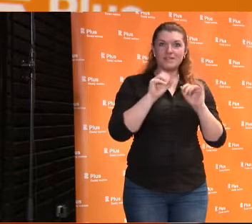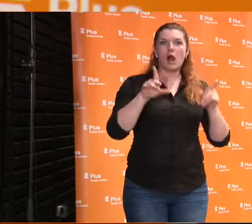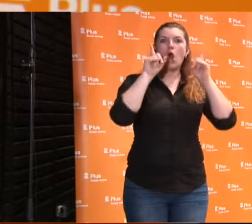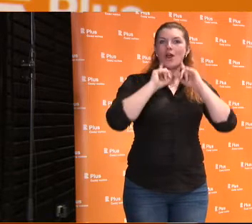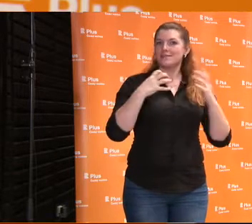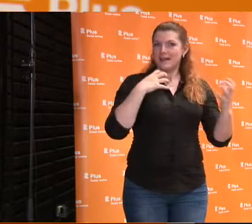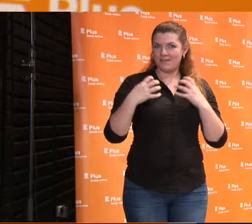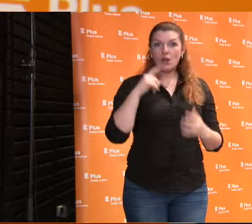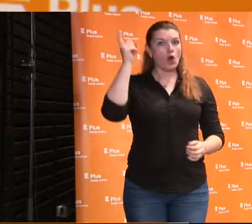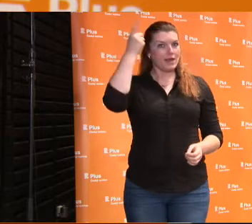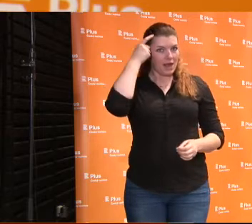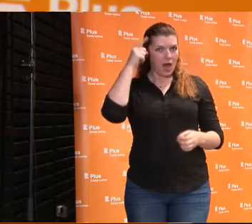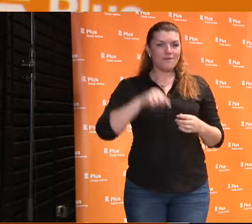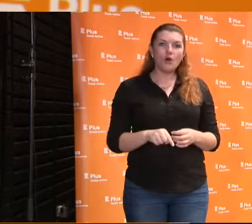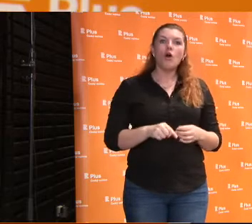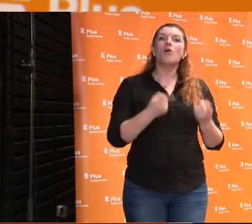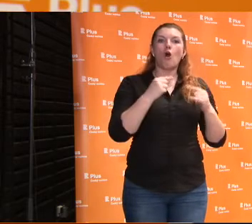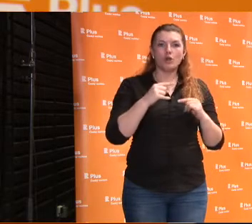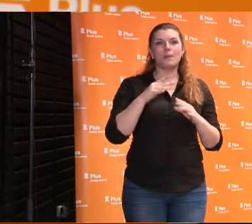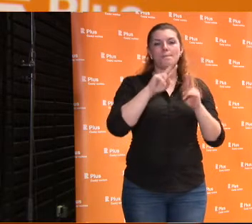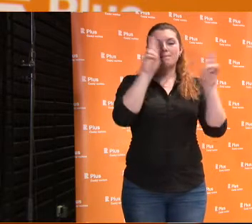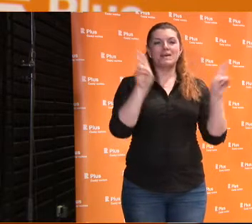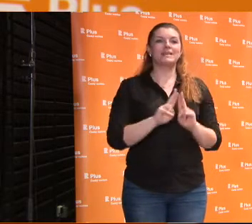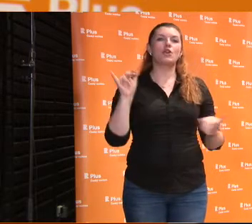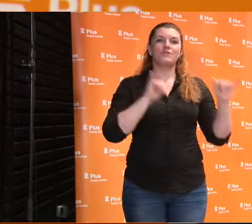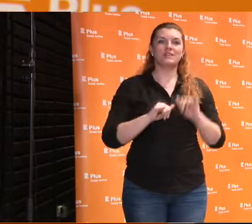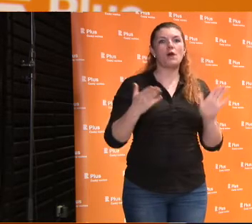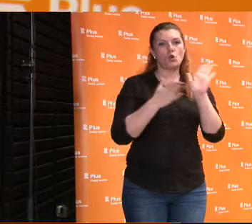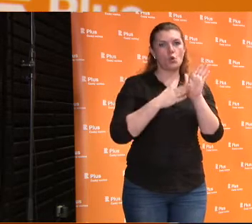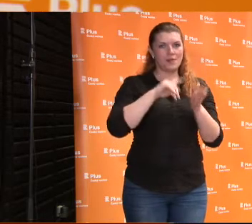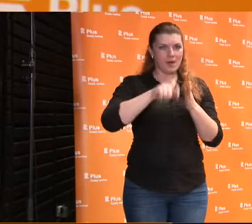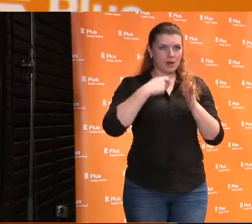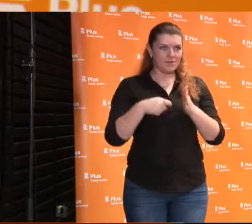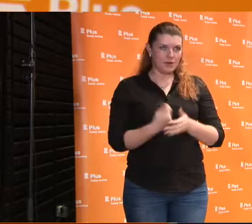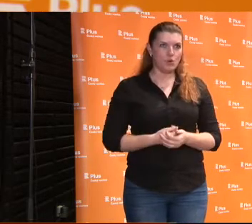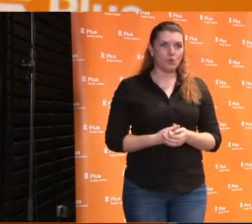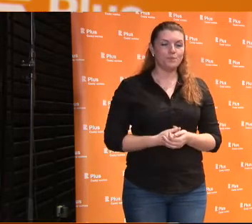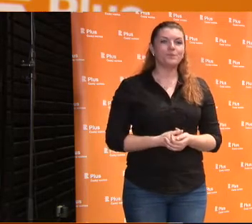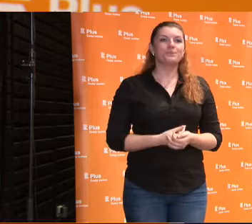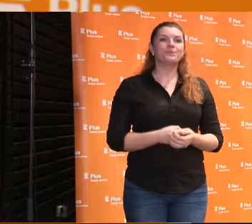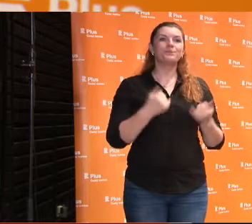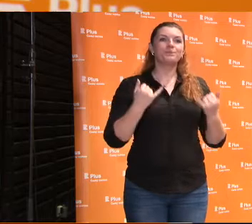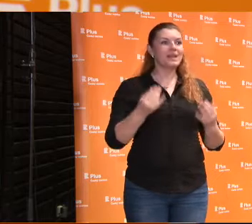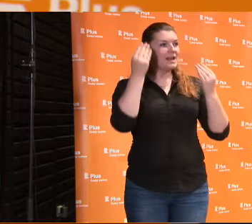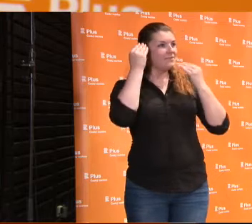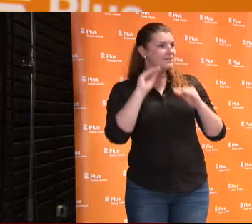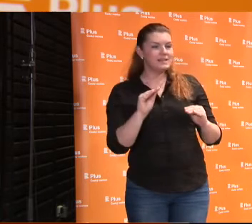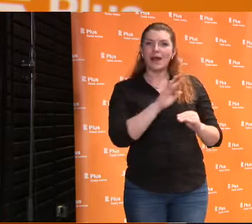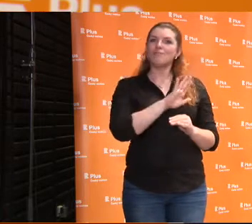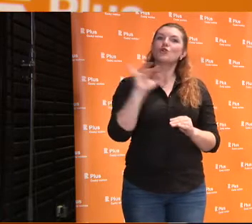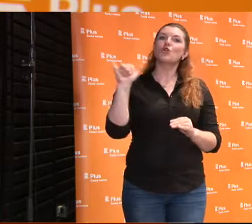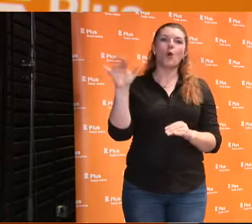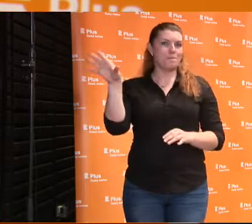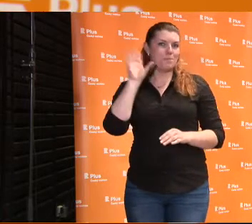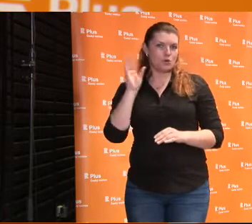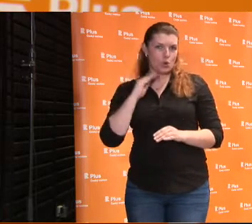Jihlavě, z inspiračního fóra Mezinárodního festivalu dokumentárních filmů. U rozhlasových přijímačů vítám posluchače, kteří nás